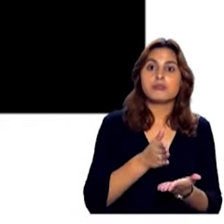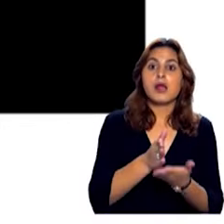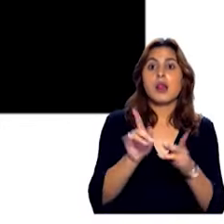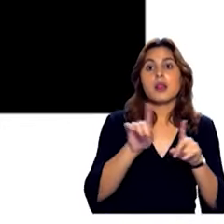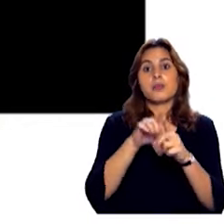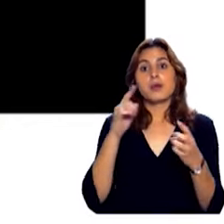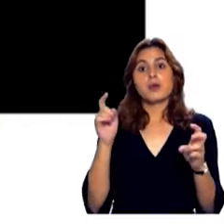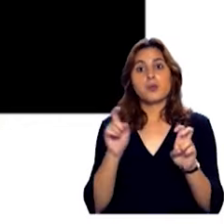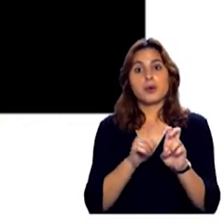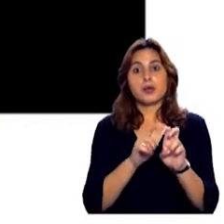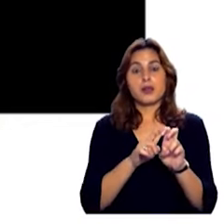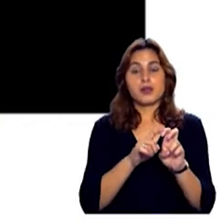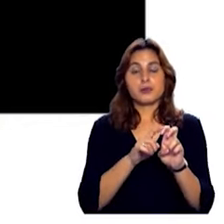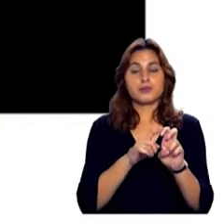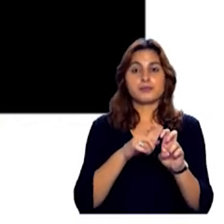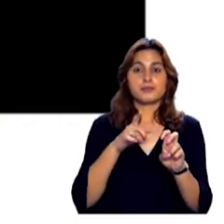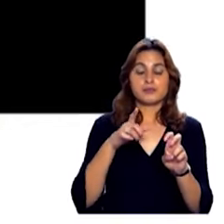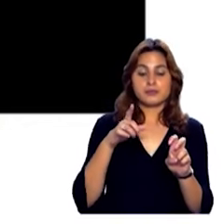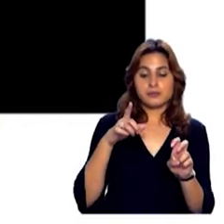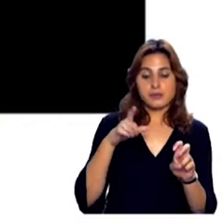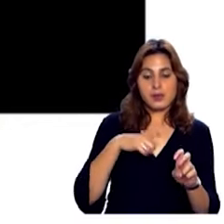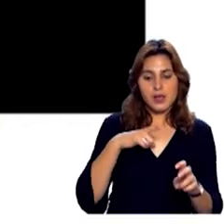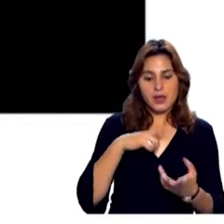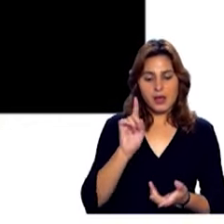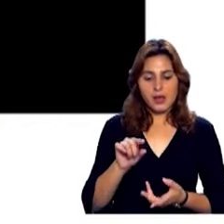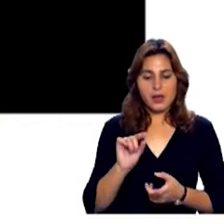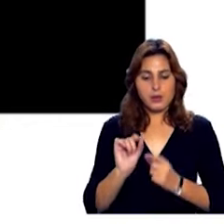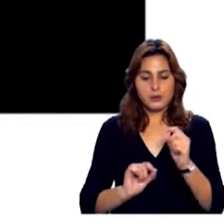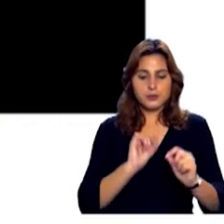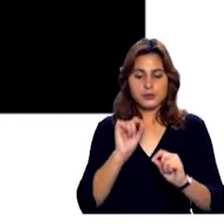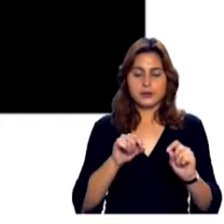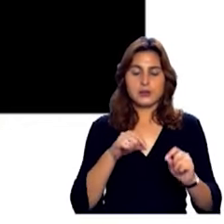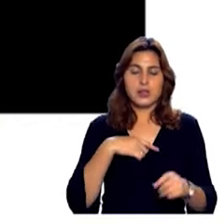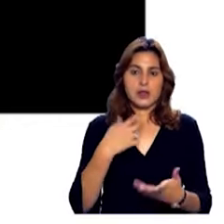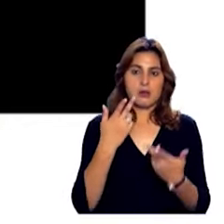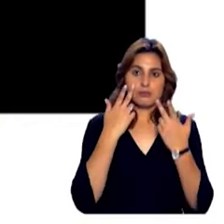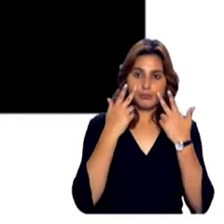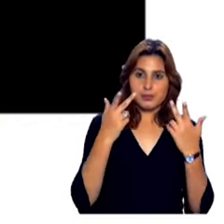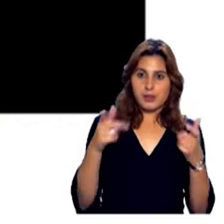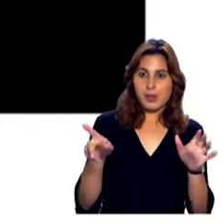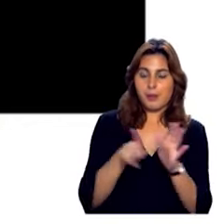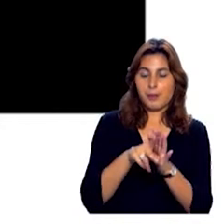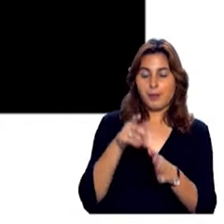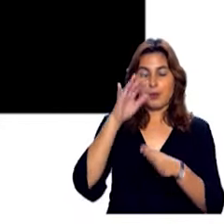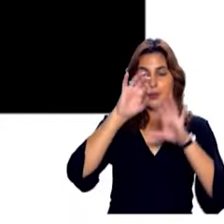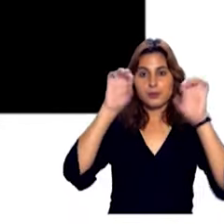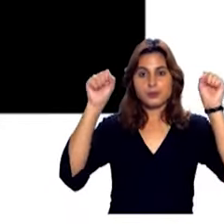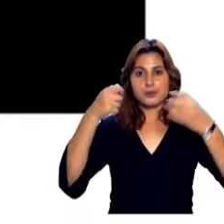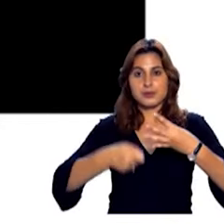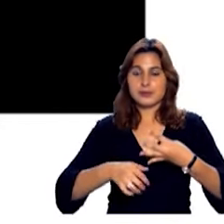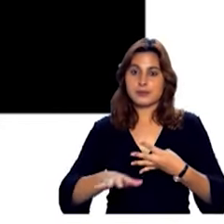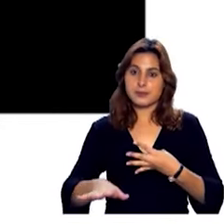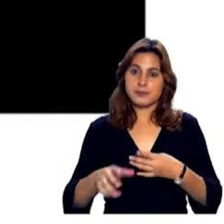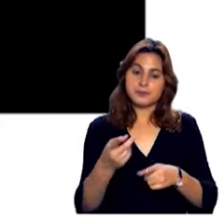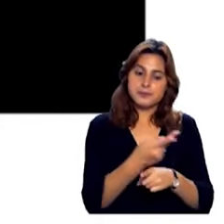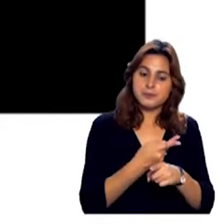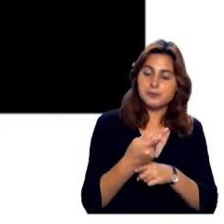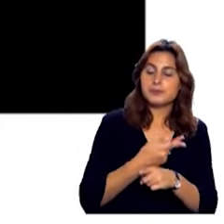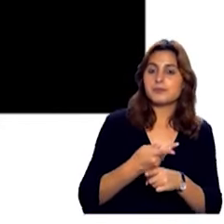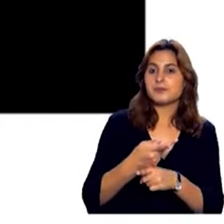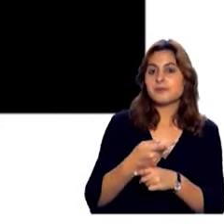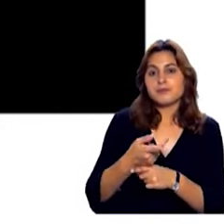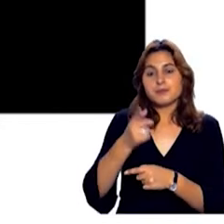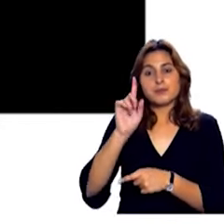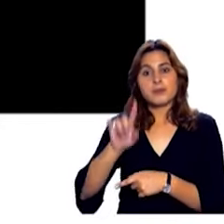meno coerente rispetto all'idea tradizionale di Giudice di cassazione con Il numero con motivo numero cinque infatti possibile